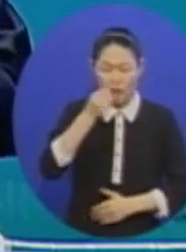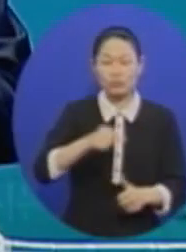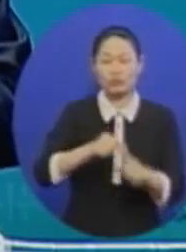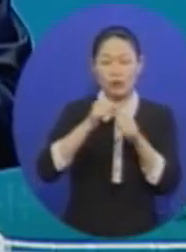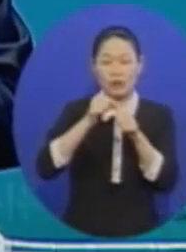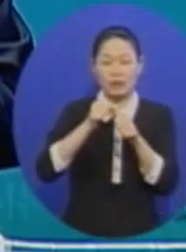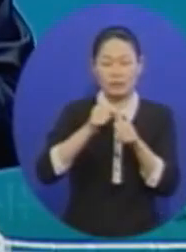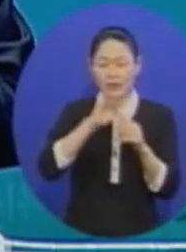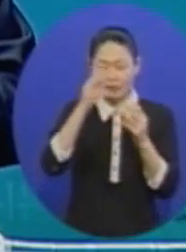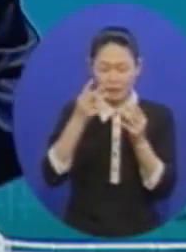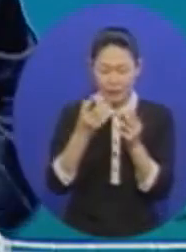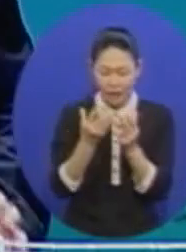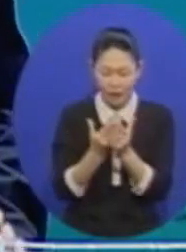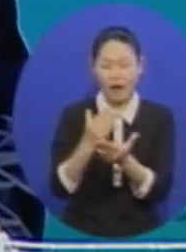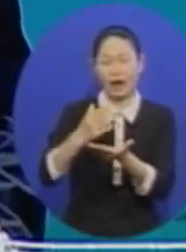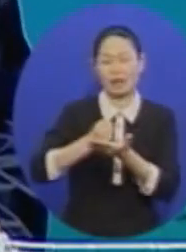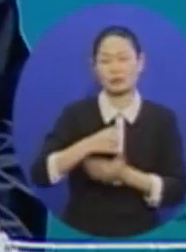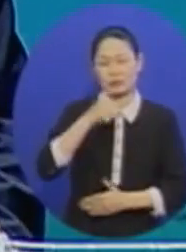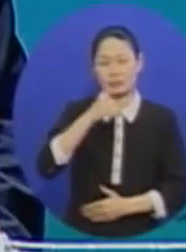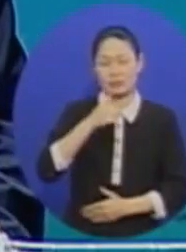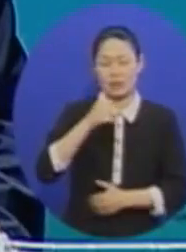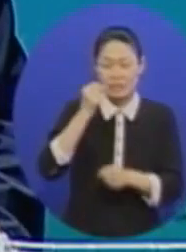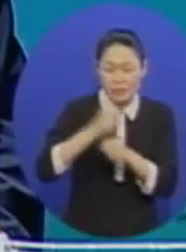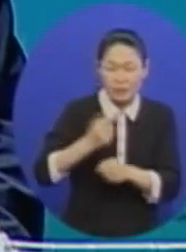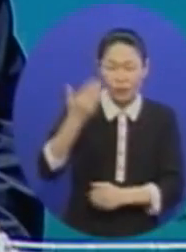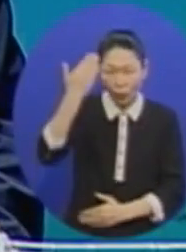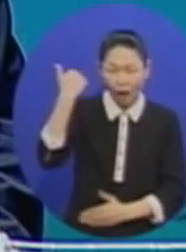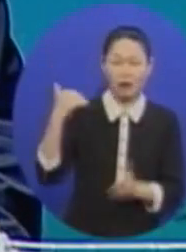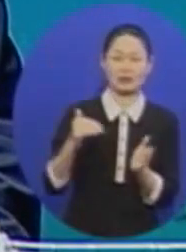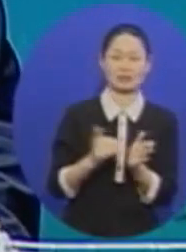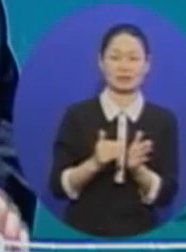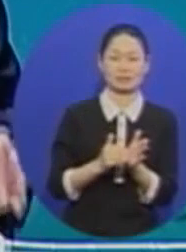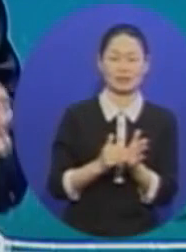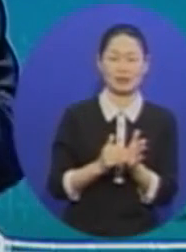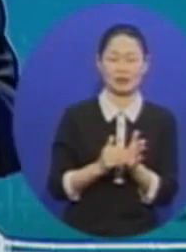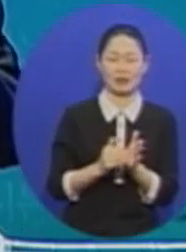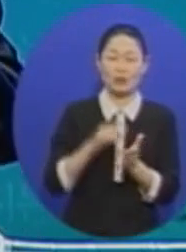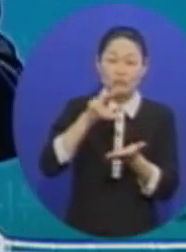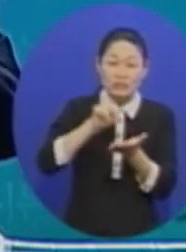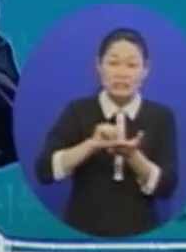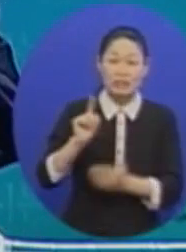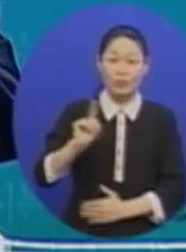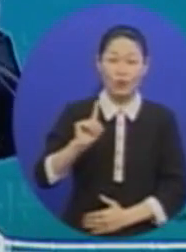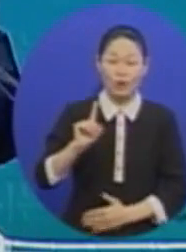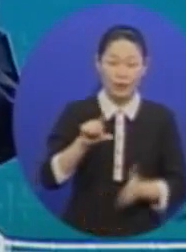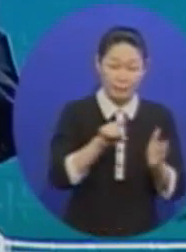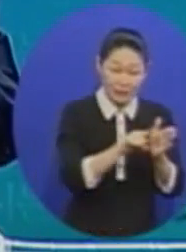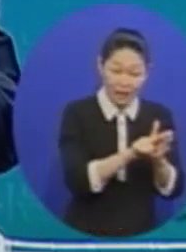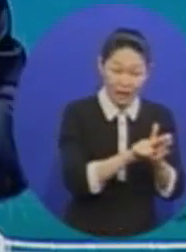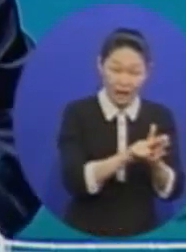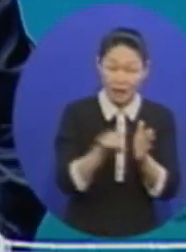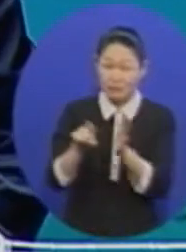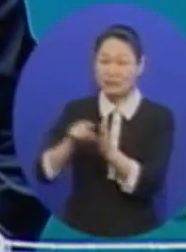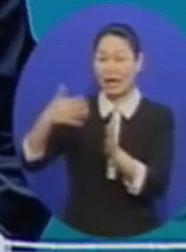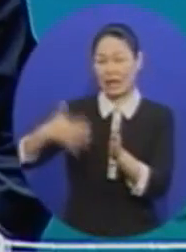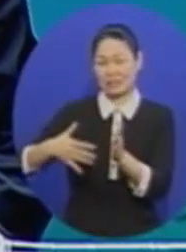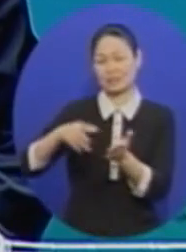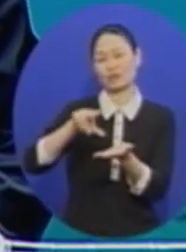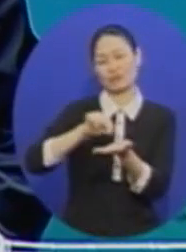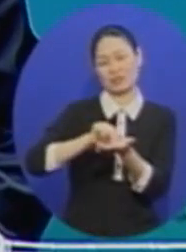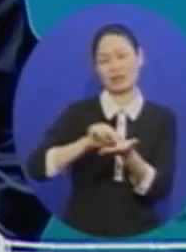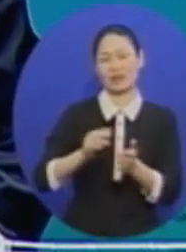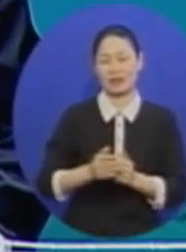다 가지고 있는 거예요 이미 과거의 끝난 일이에요 문제는 믿느냐 안 믿느냐 하는게 문젠가